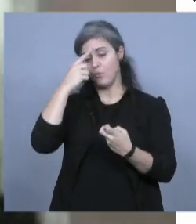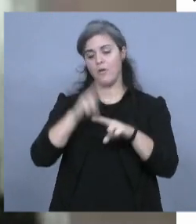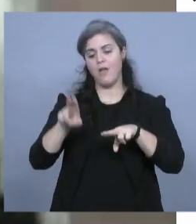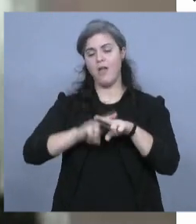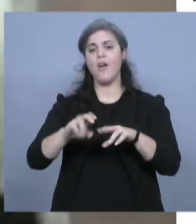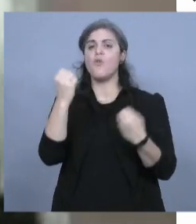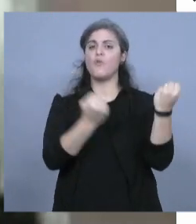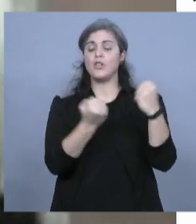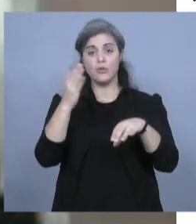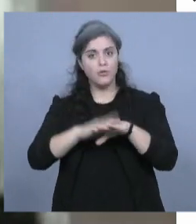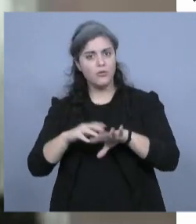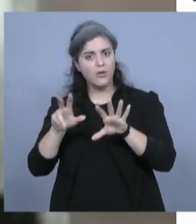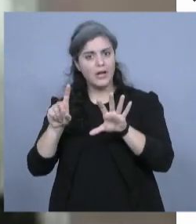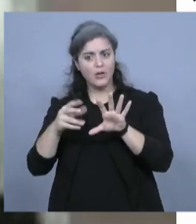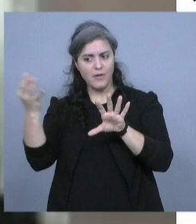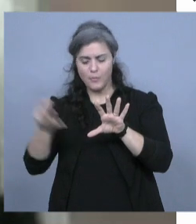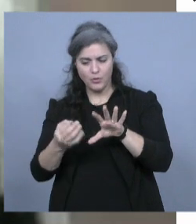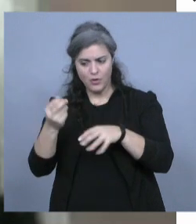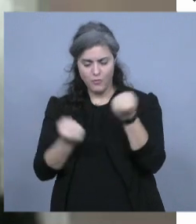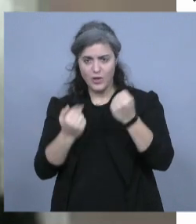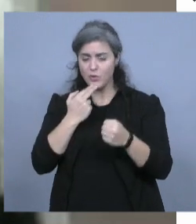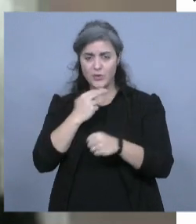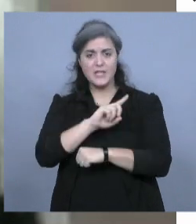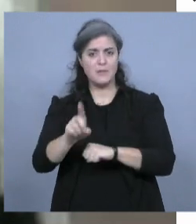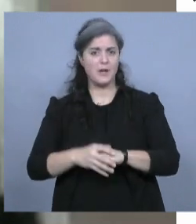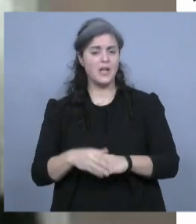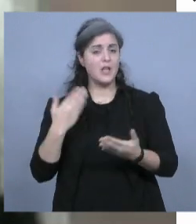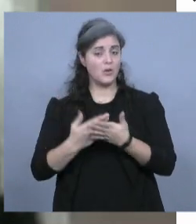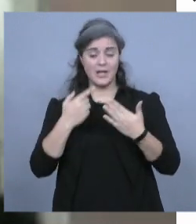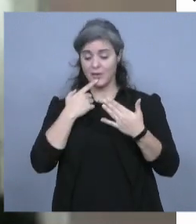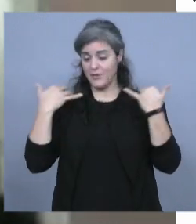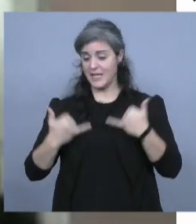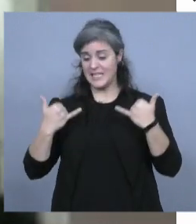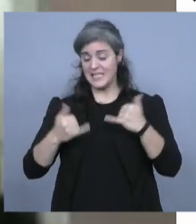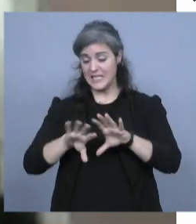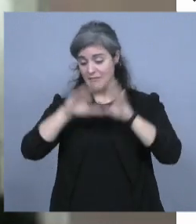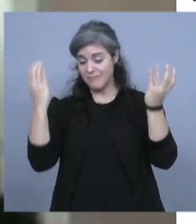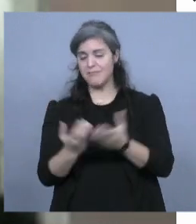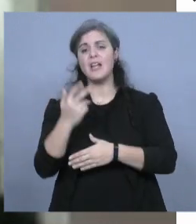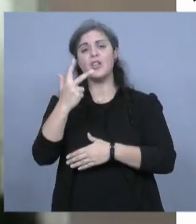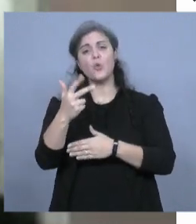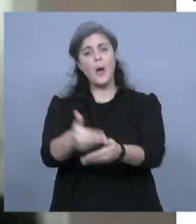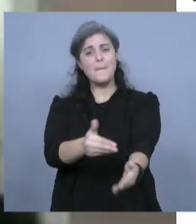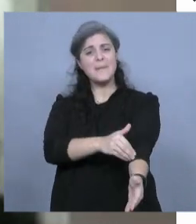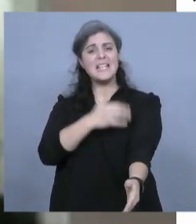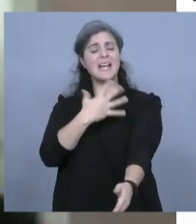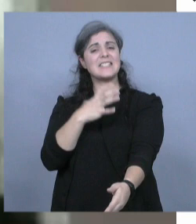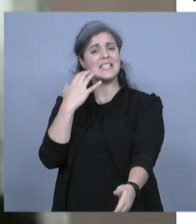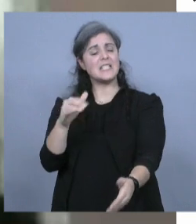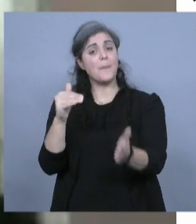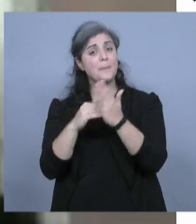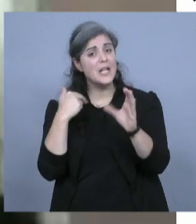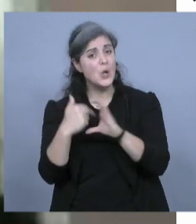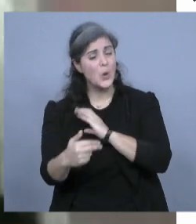compte 591 000 véhicules particuliers, cela représente 3 546 000 €, 3 500 000 €, je répète, pour